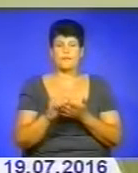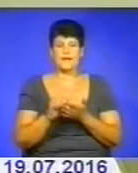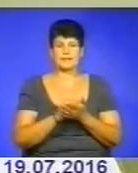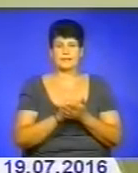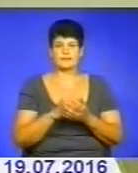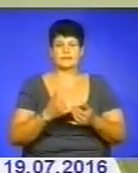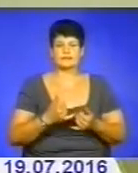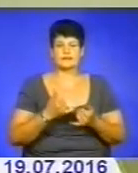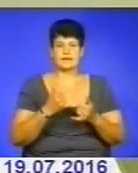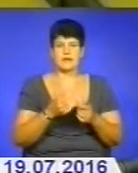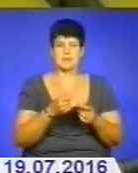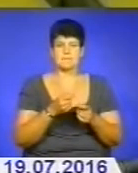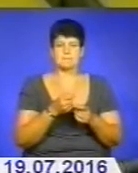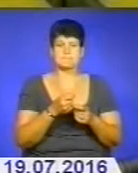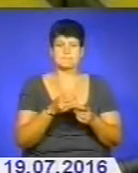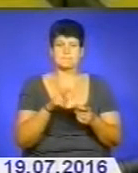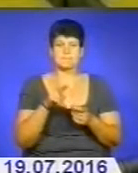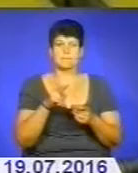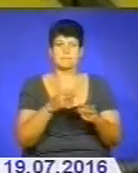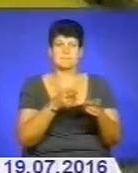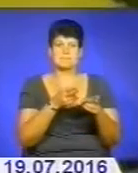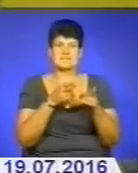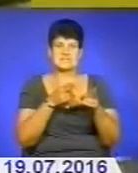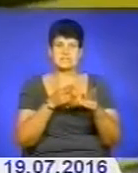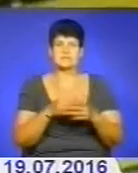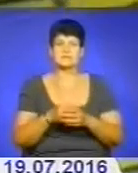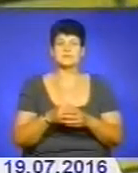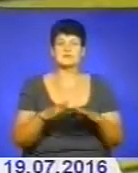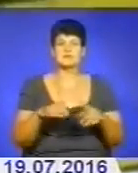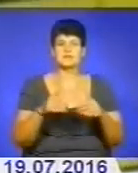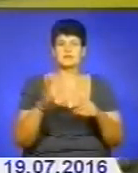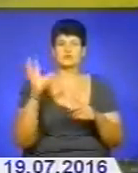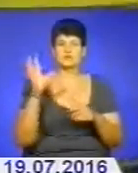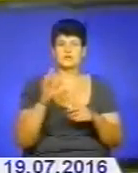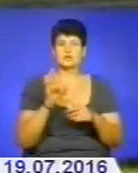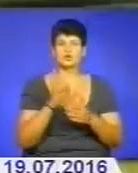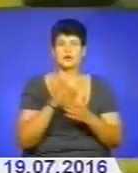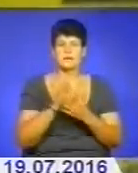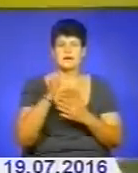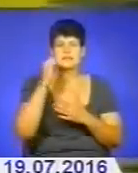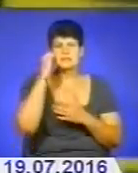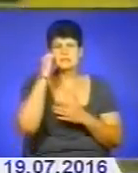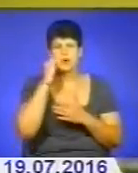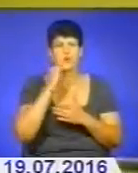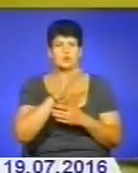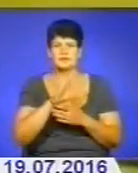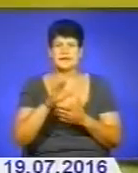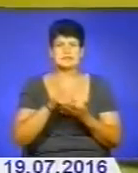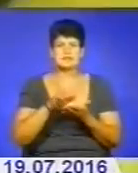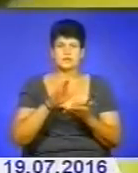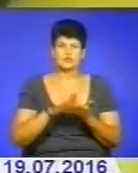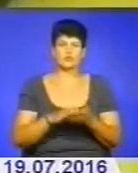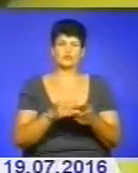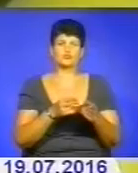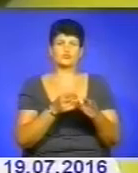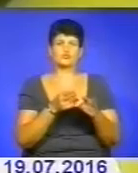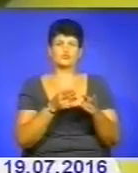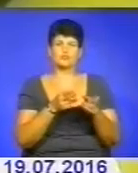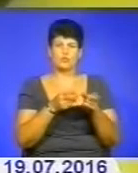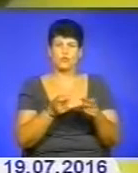для мисливства. Степан Джинджеристий звертається до усіх, хто має стару або незареєстровану зброю, приносити